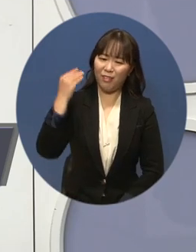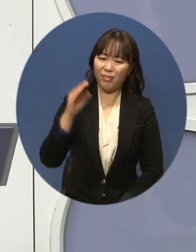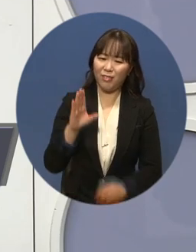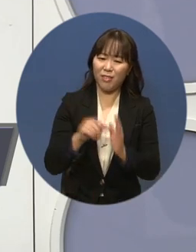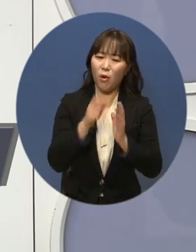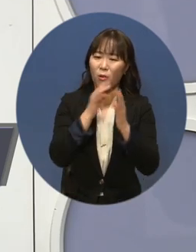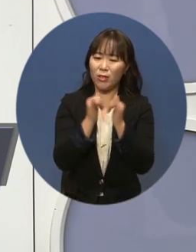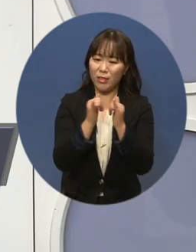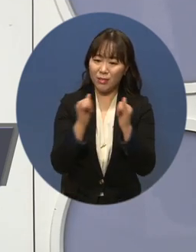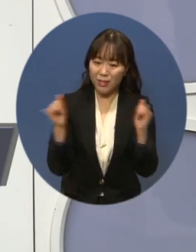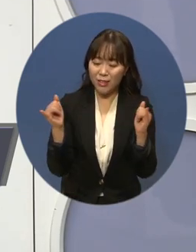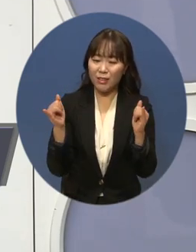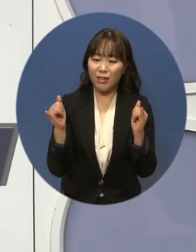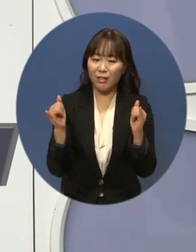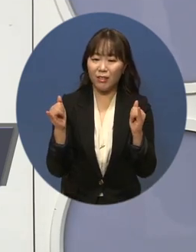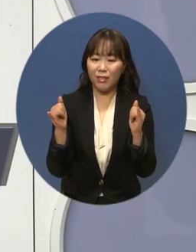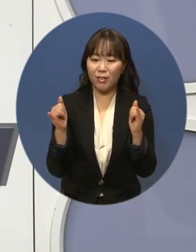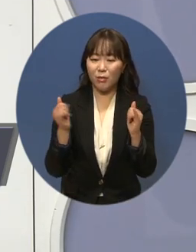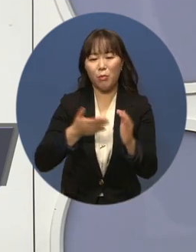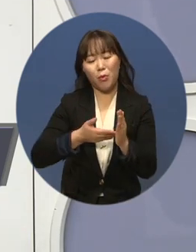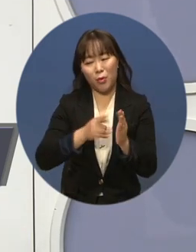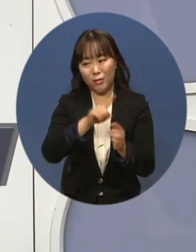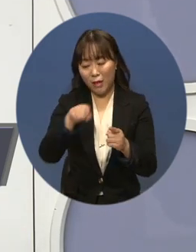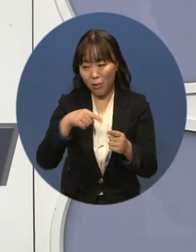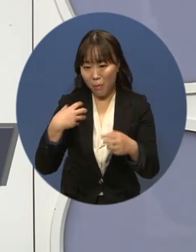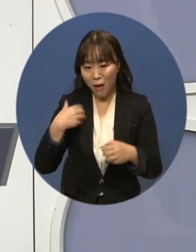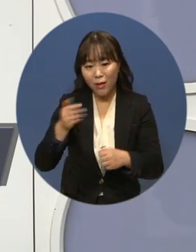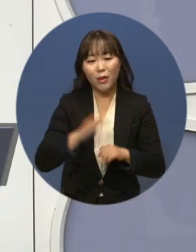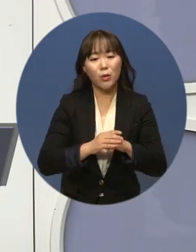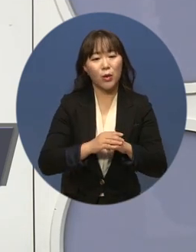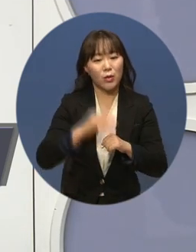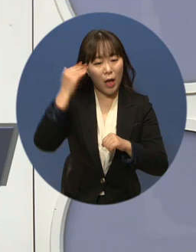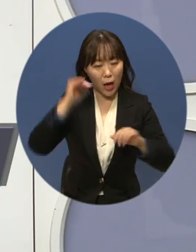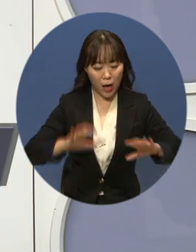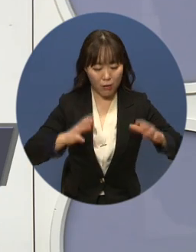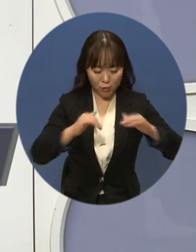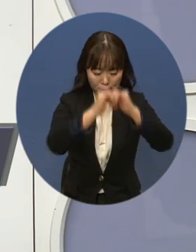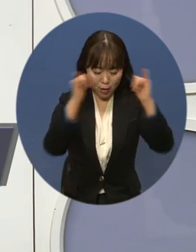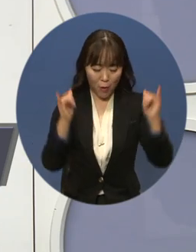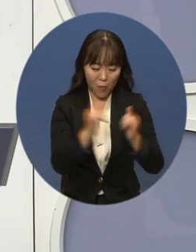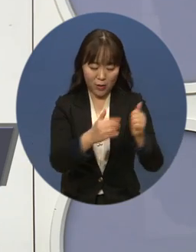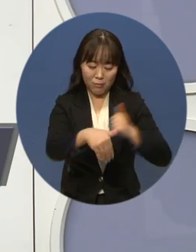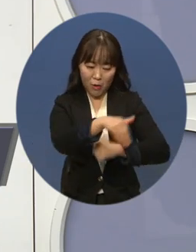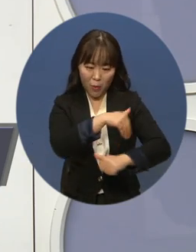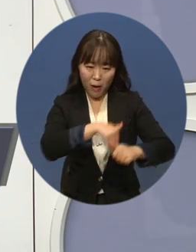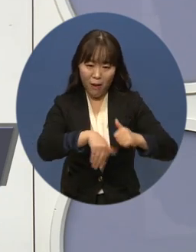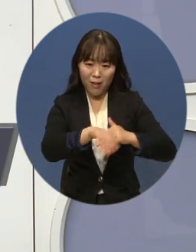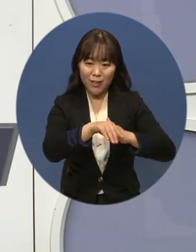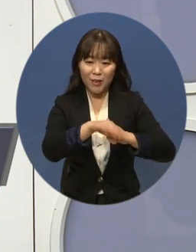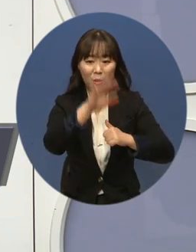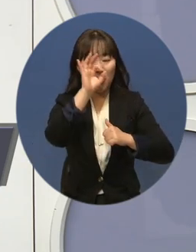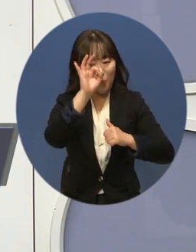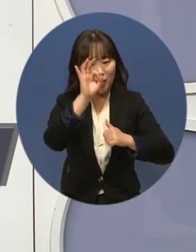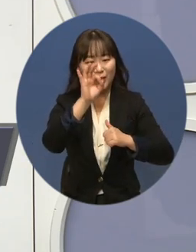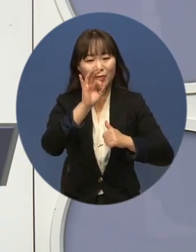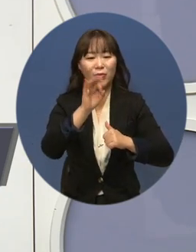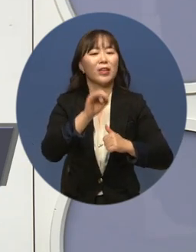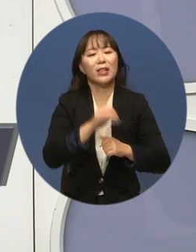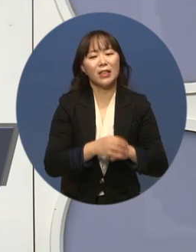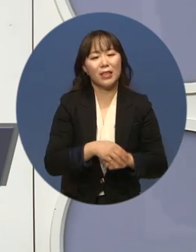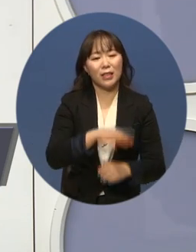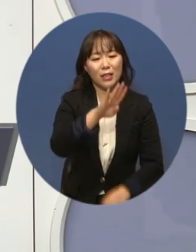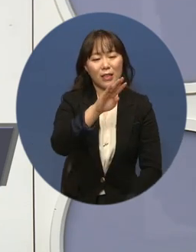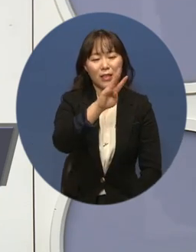어르신들이 오히려 여론을 주도했다면 예. 한국 사회 지금 여론을 형성해 가는 이제 세대를 보니까 40,